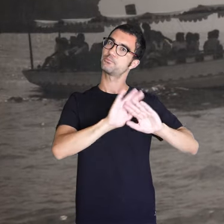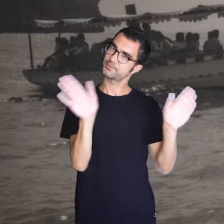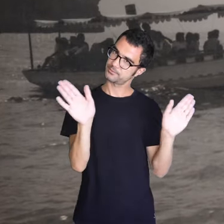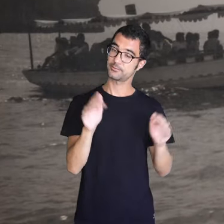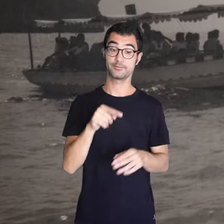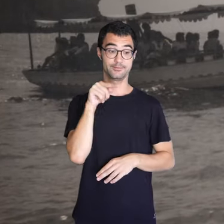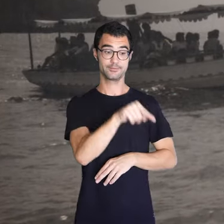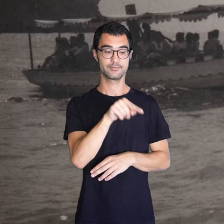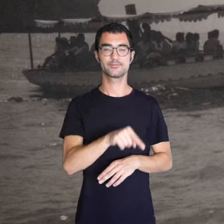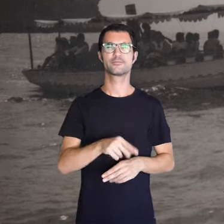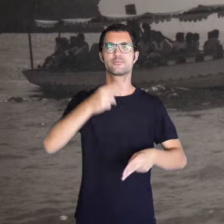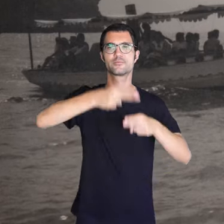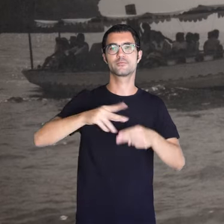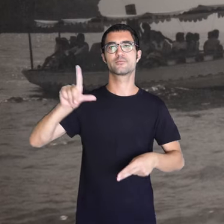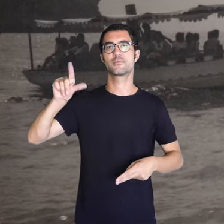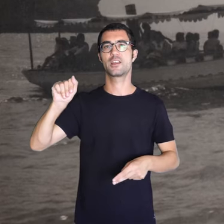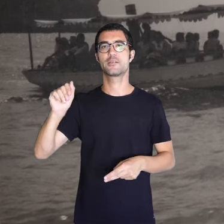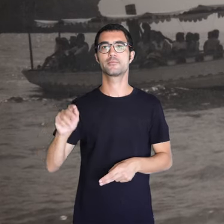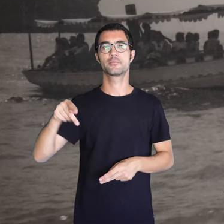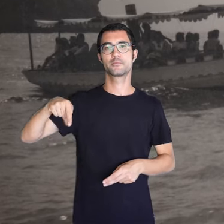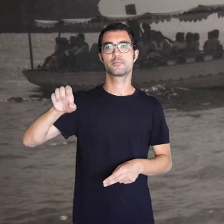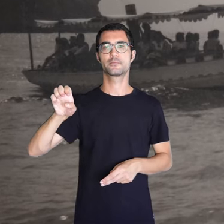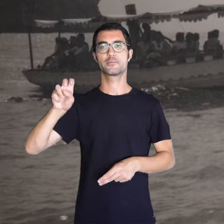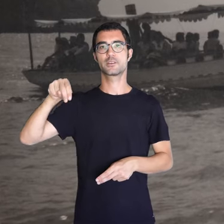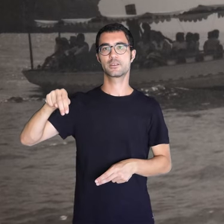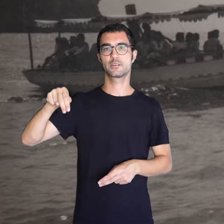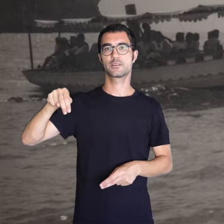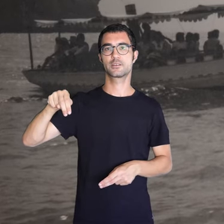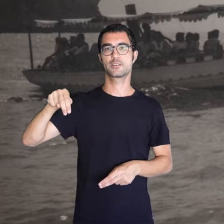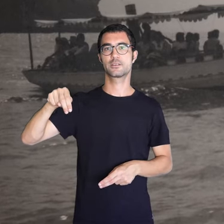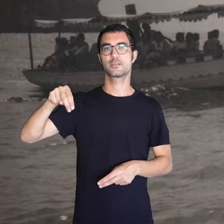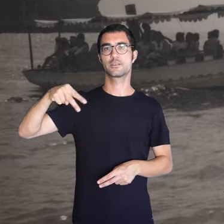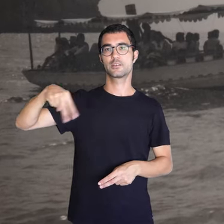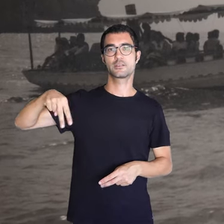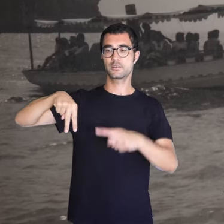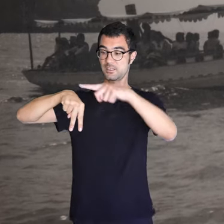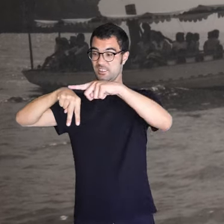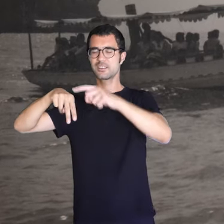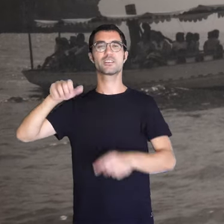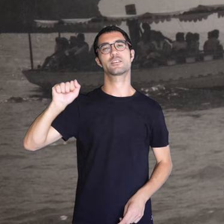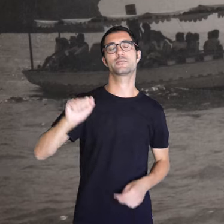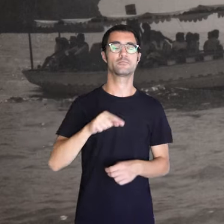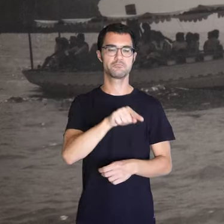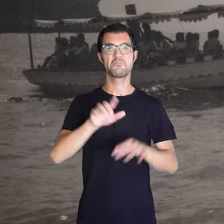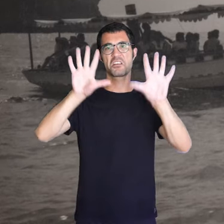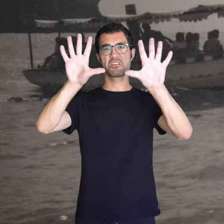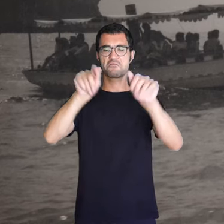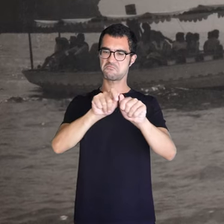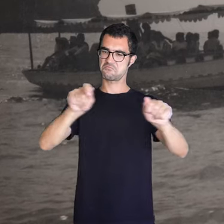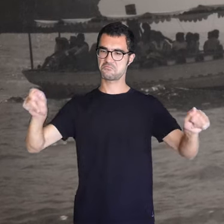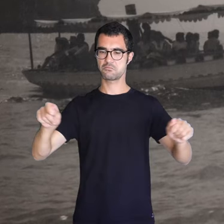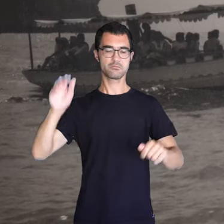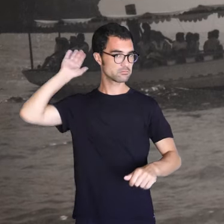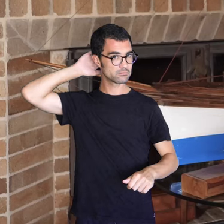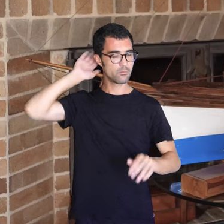Aquesta barca era La Penya, era un llaüt de 10 metres de popa